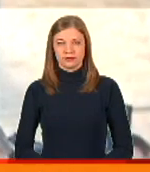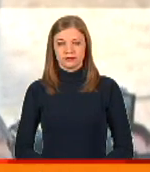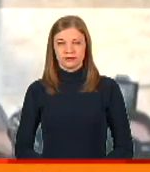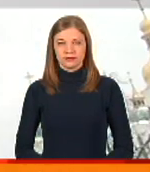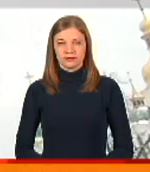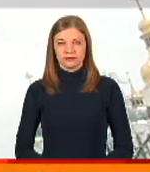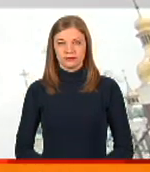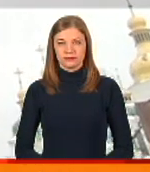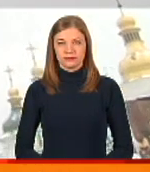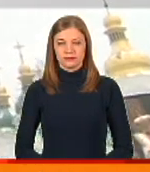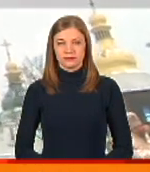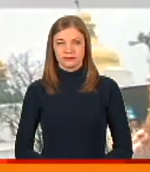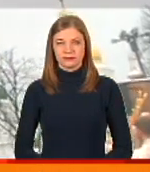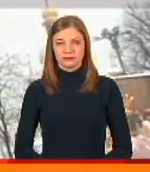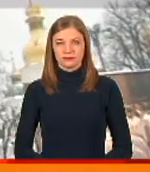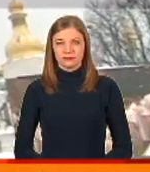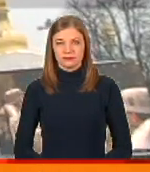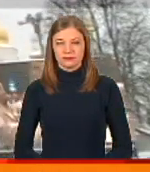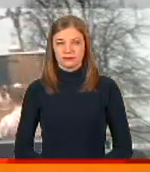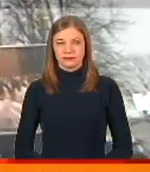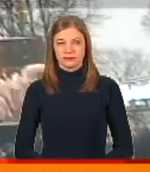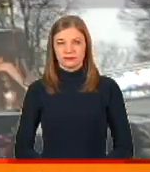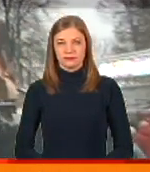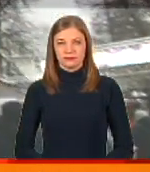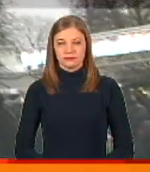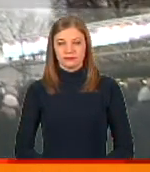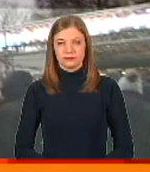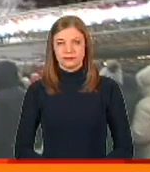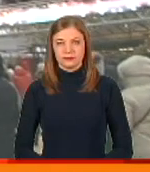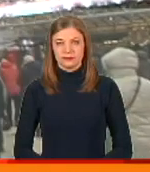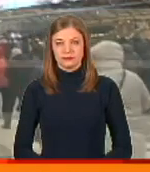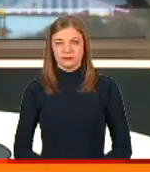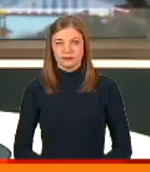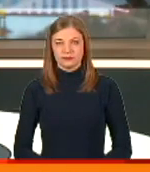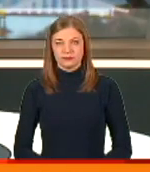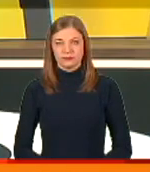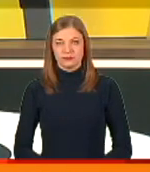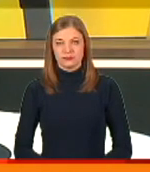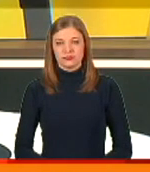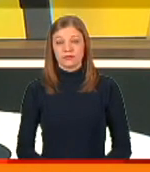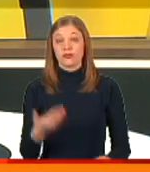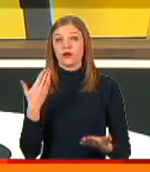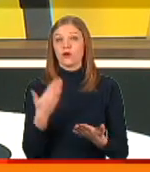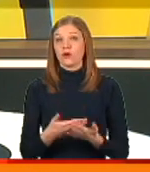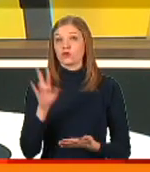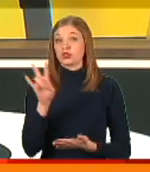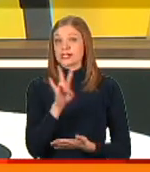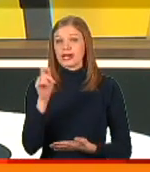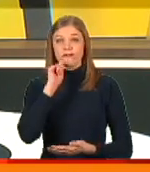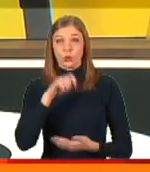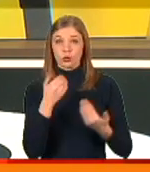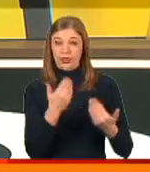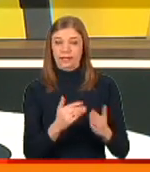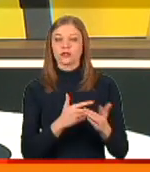Євгенія Мотрич, Олексій Сімаков, Поліна Спасенко, програма «Вікна», СТБ. Отже, Православну церкву